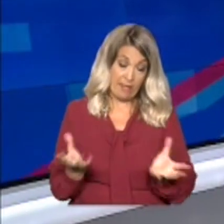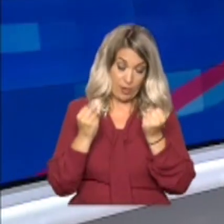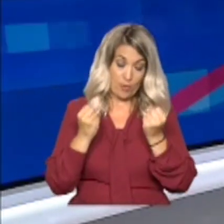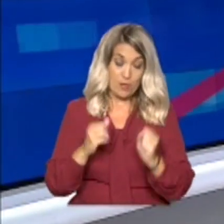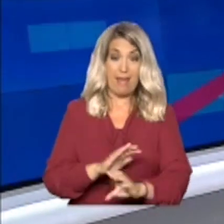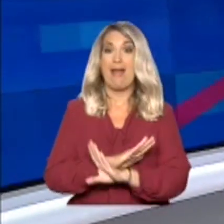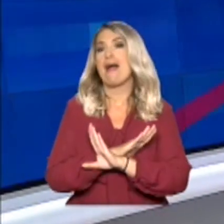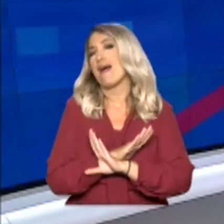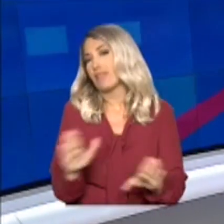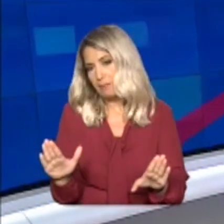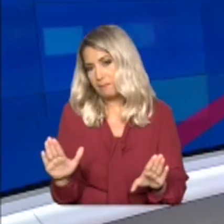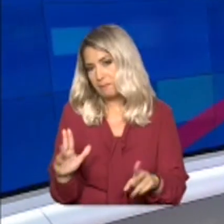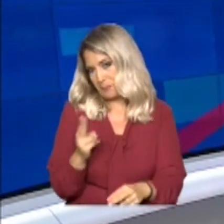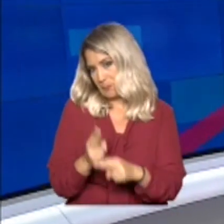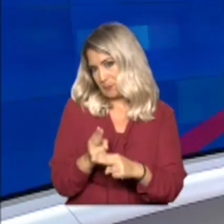Αυτά λοιπόν μέχρι τώρα.